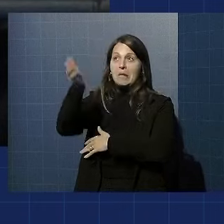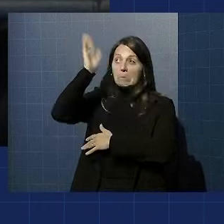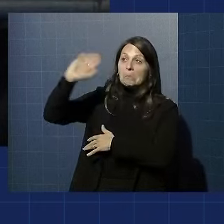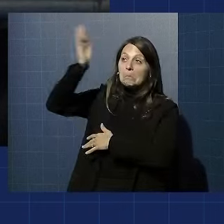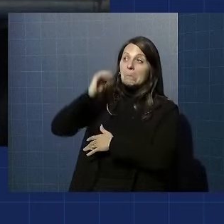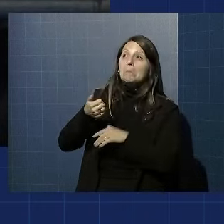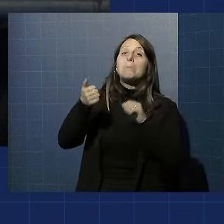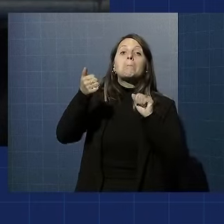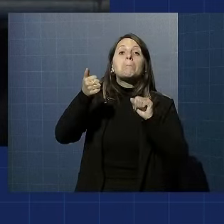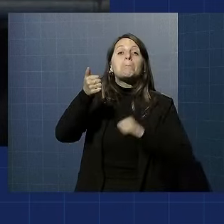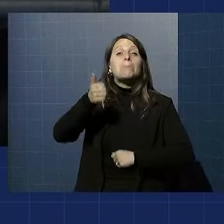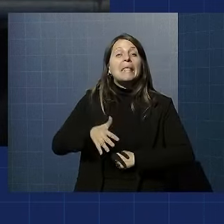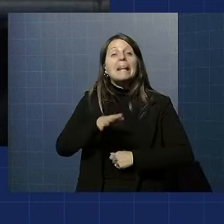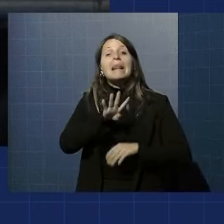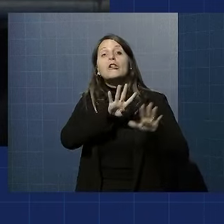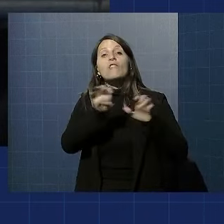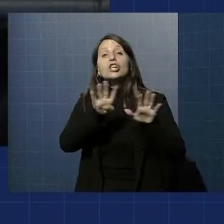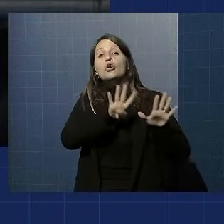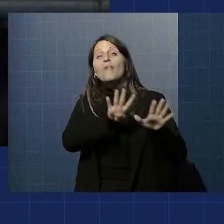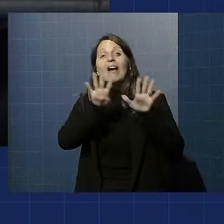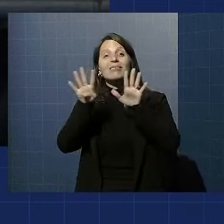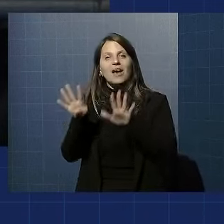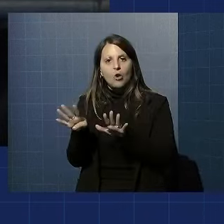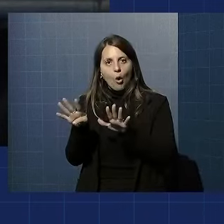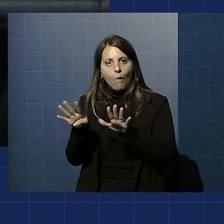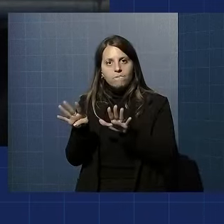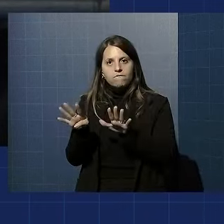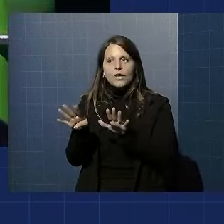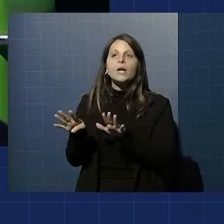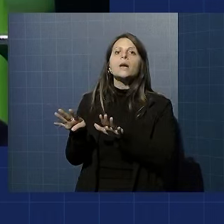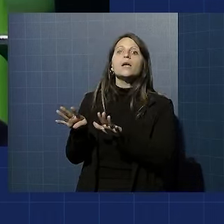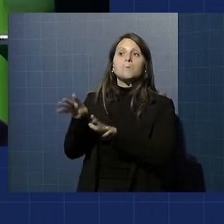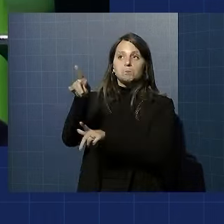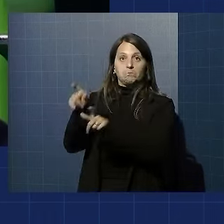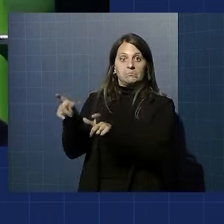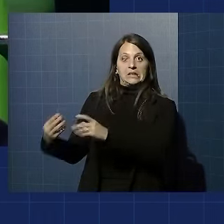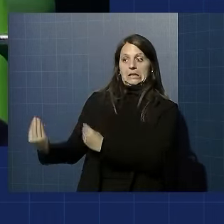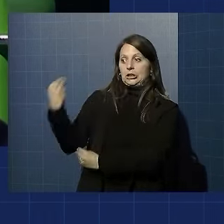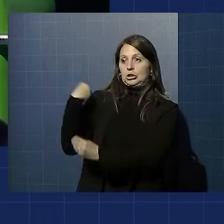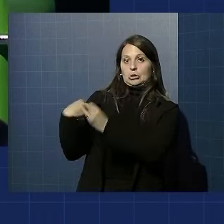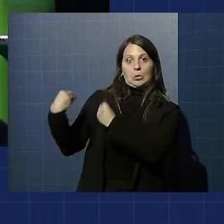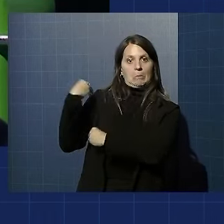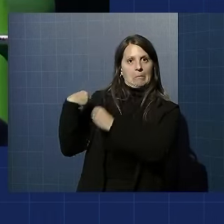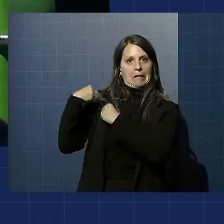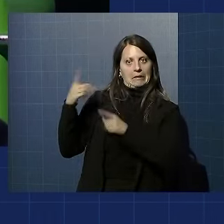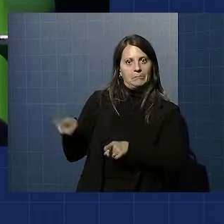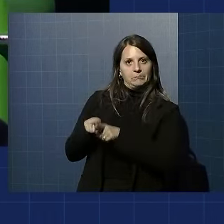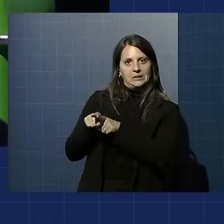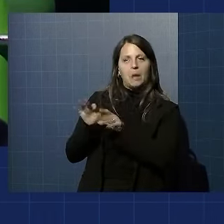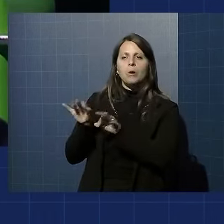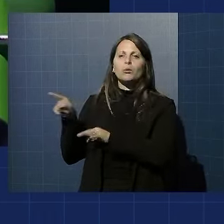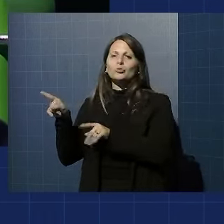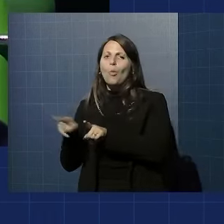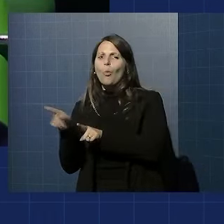1999, ci fecero esattamente la stessa domanda che tu hai fatto al pubblico all'inizio della tua conferenza. Era